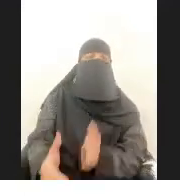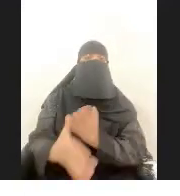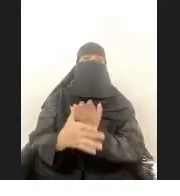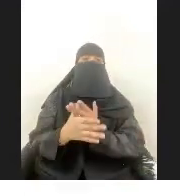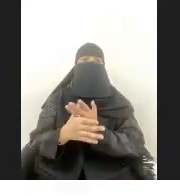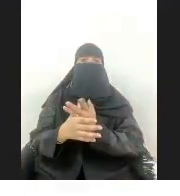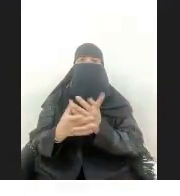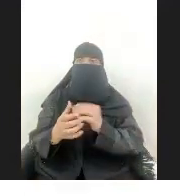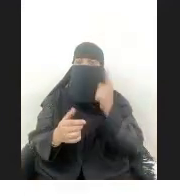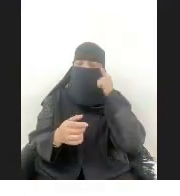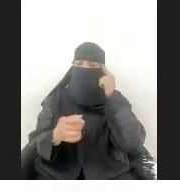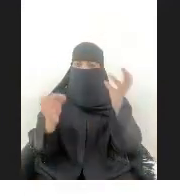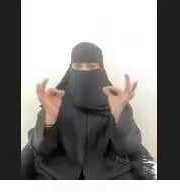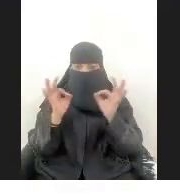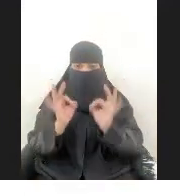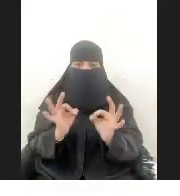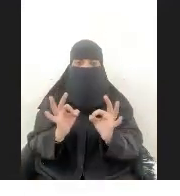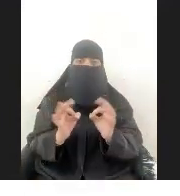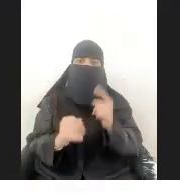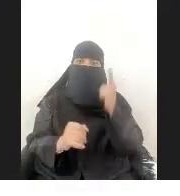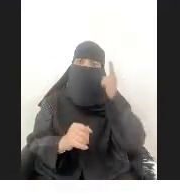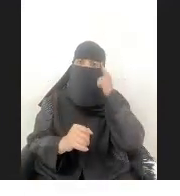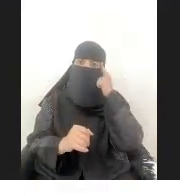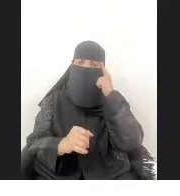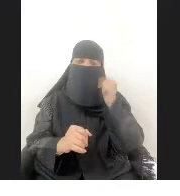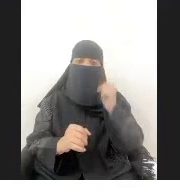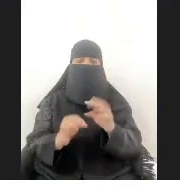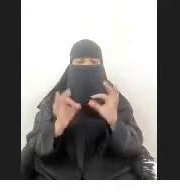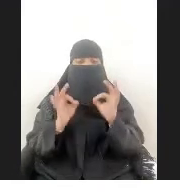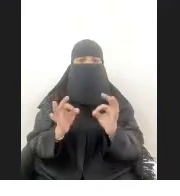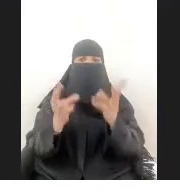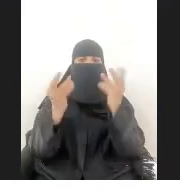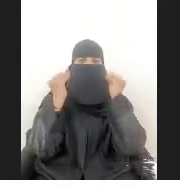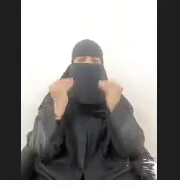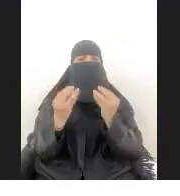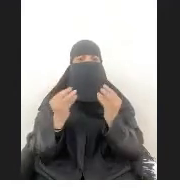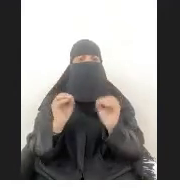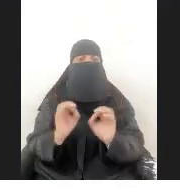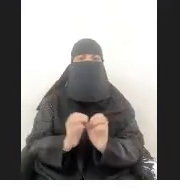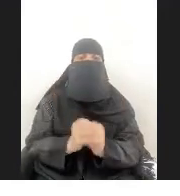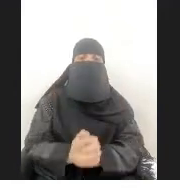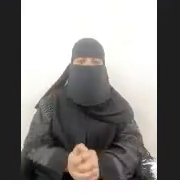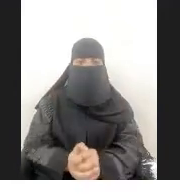الإدراكية أو يراعي الناحية الإدراكية عند المتعلم. يمكن استخدامه